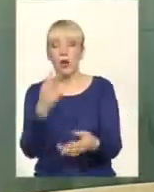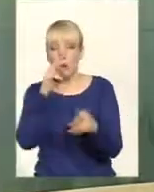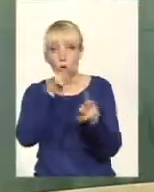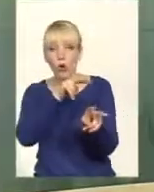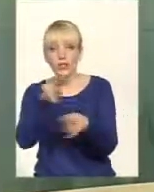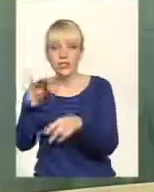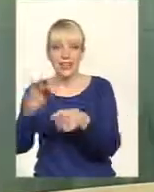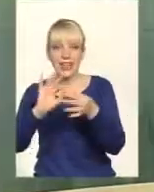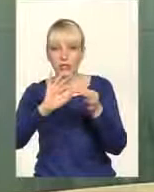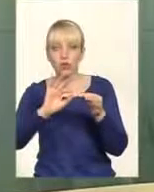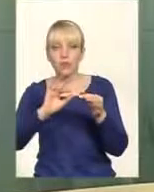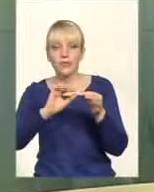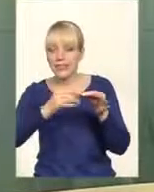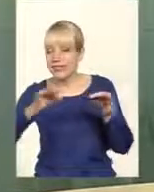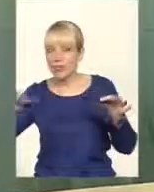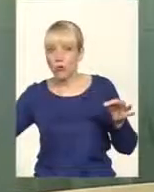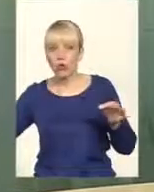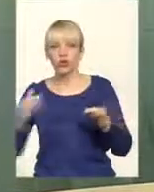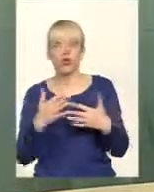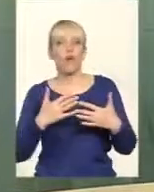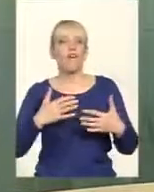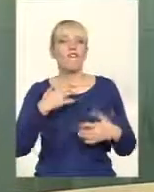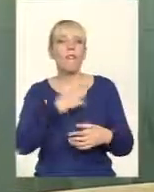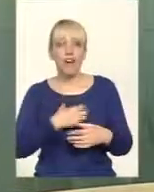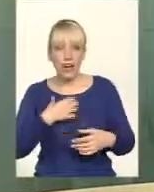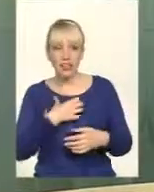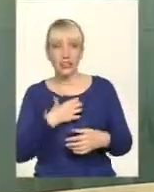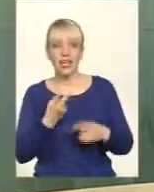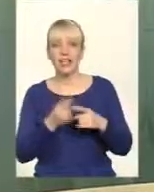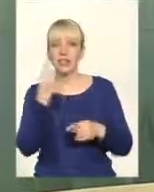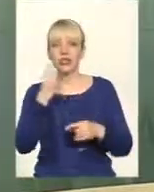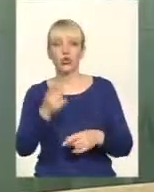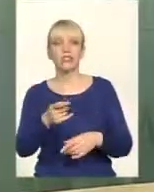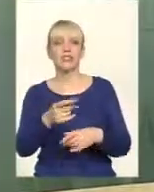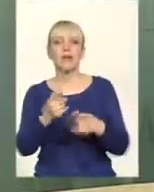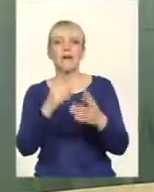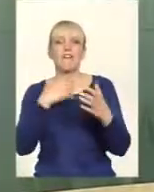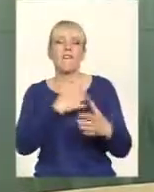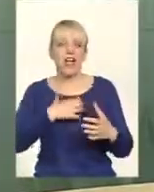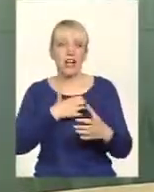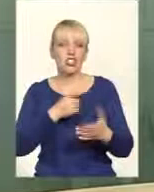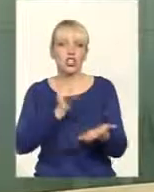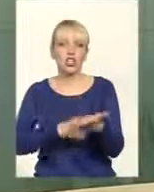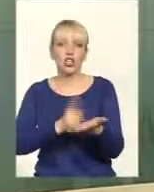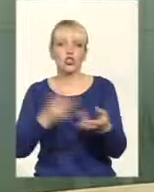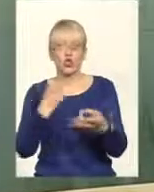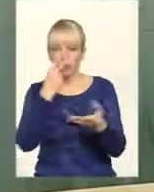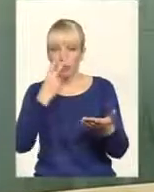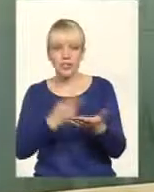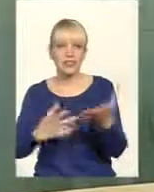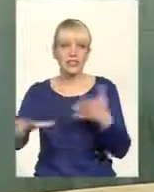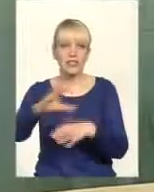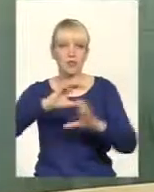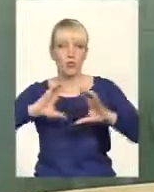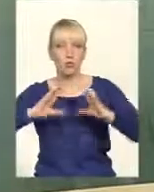эту цепочку очень важно, и это одно из супер доказательств, которое нужно демонстрировать мировому сообществу